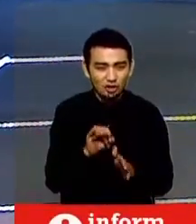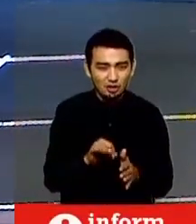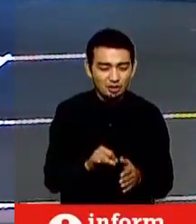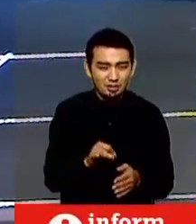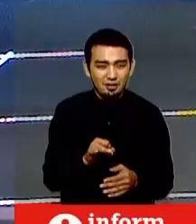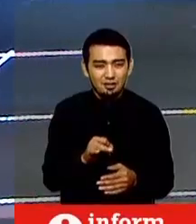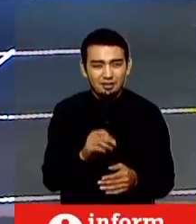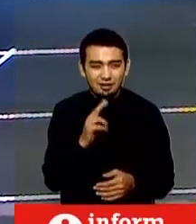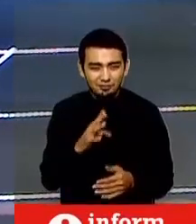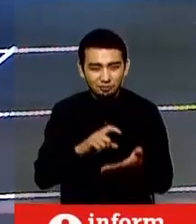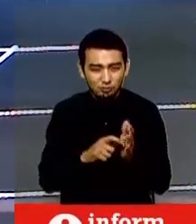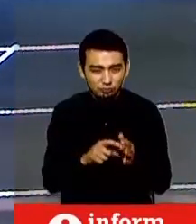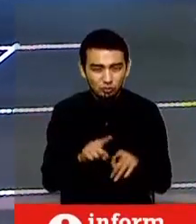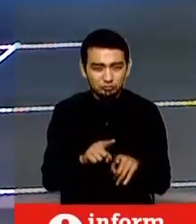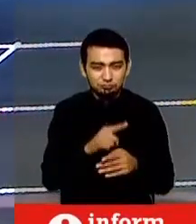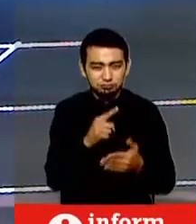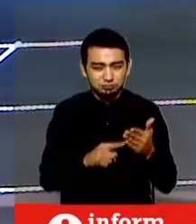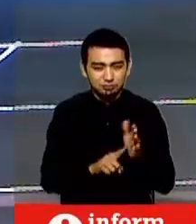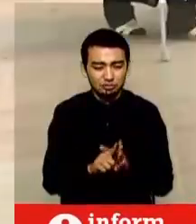стенах. Анастасия Новикова продолжит тему.